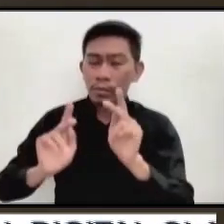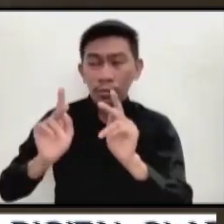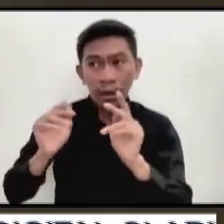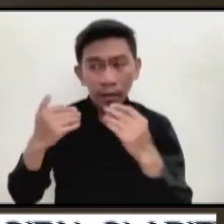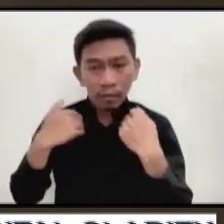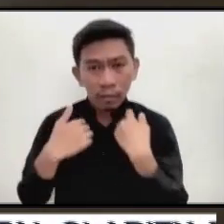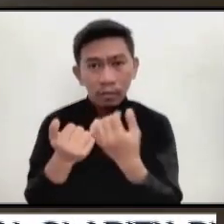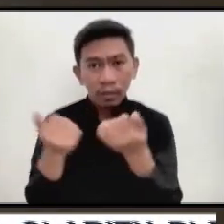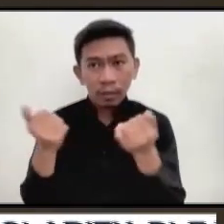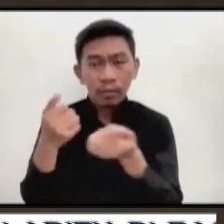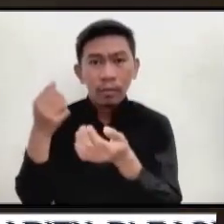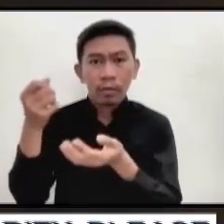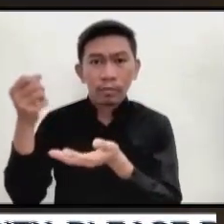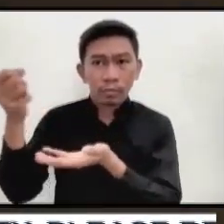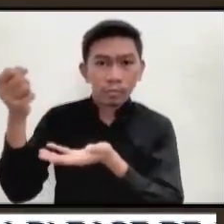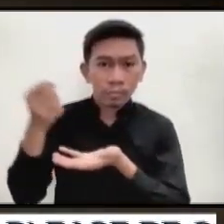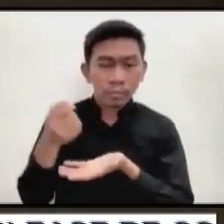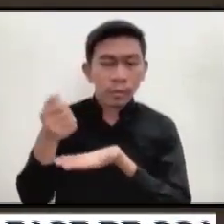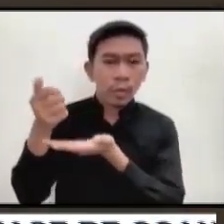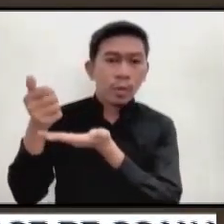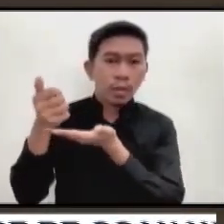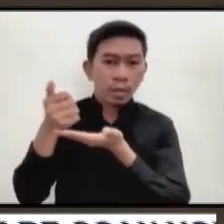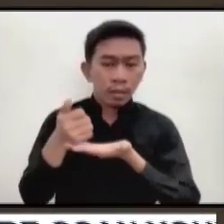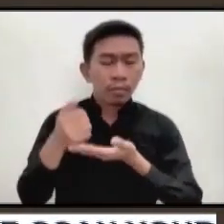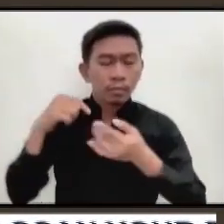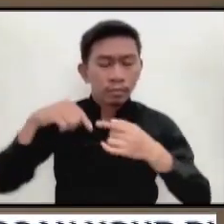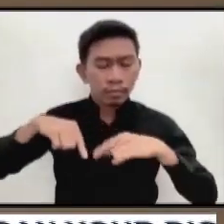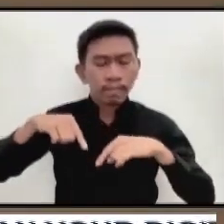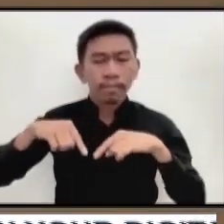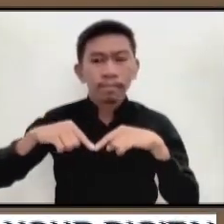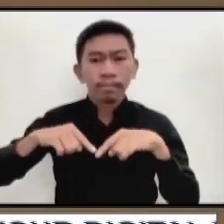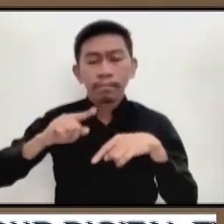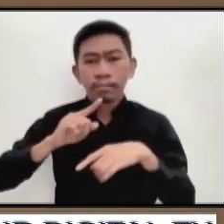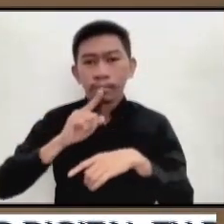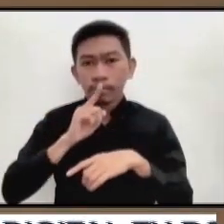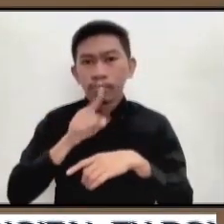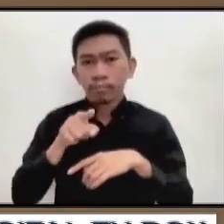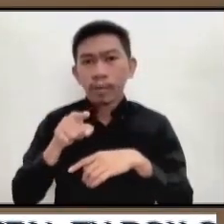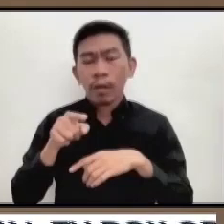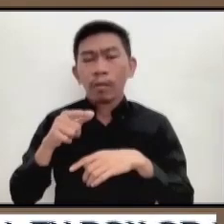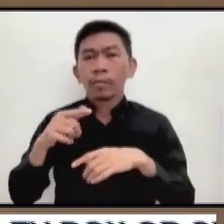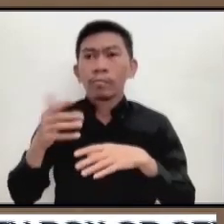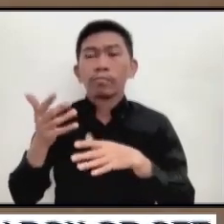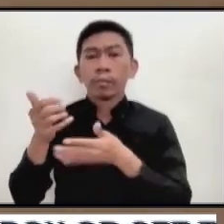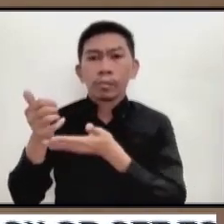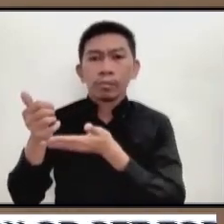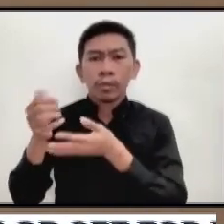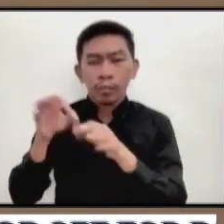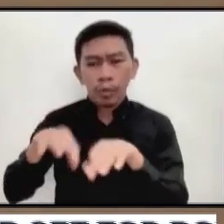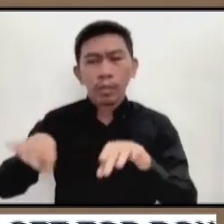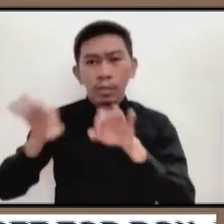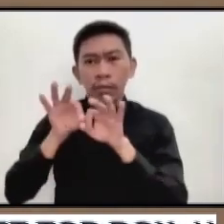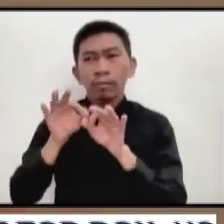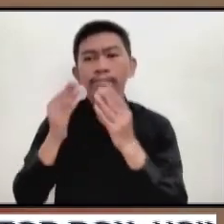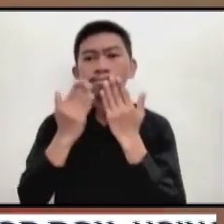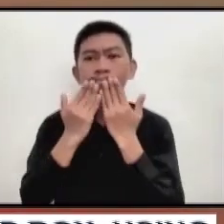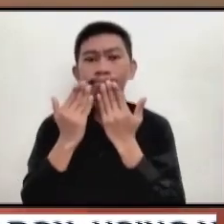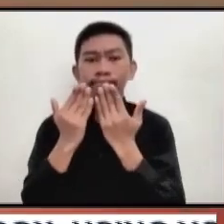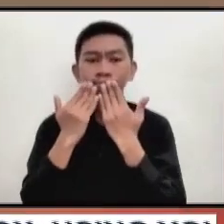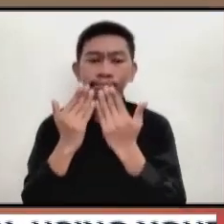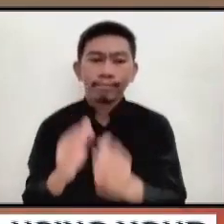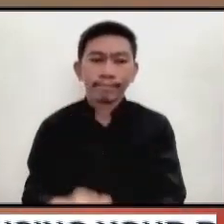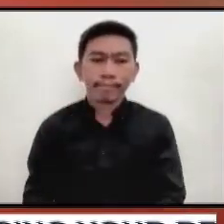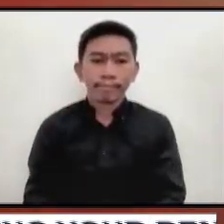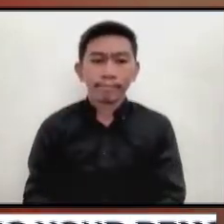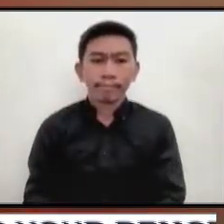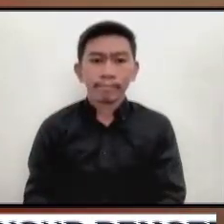na pwedeng maibigay sa amin dito ay malaki pong tulong yan at pinapasalamatan po namin. Mm-hmm. Governor